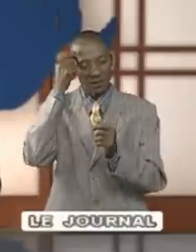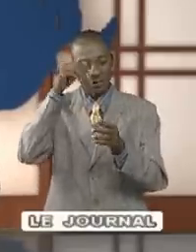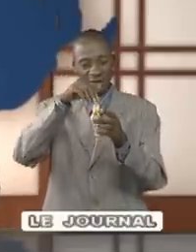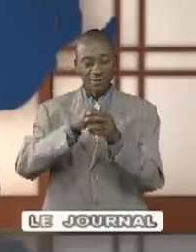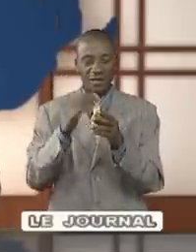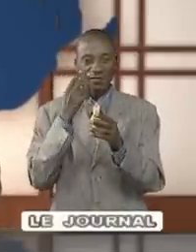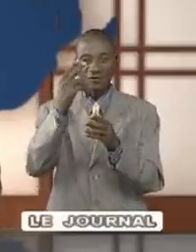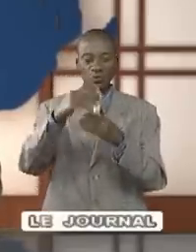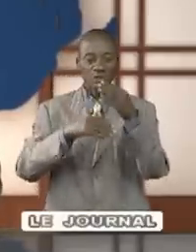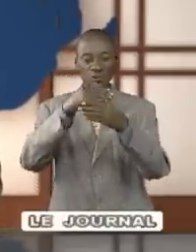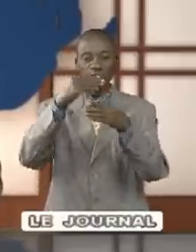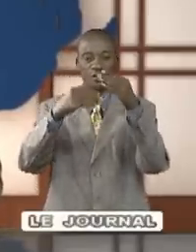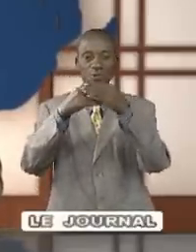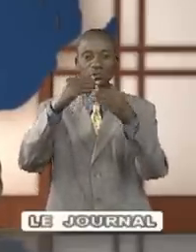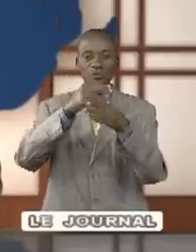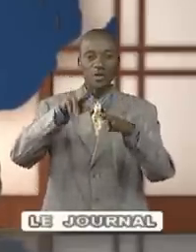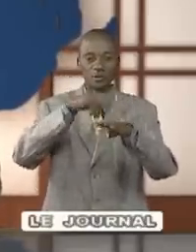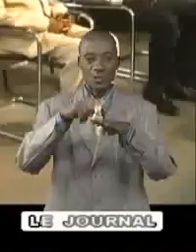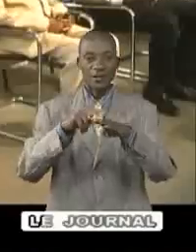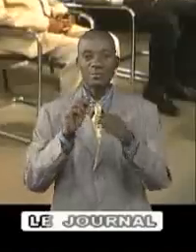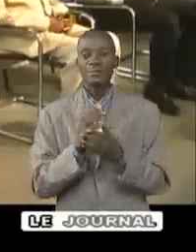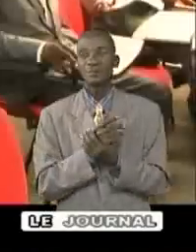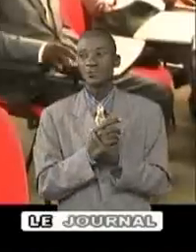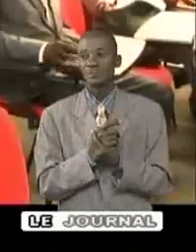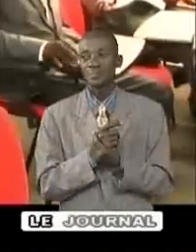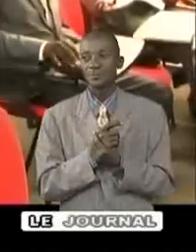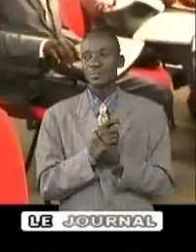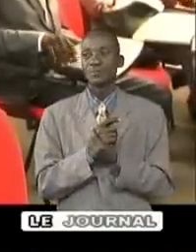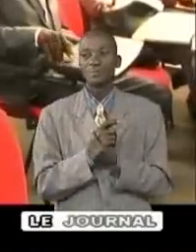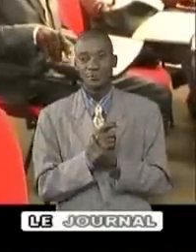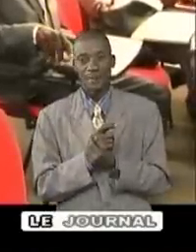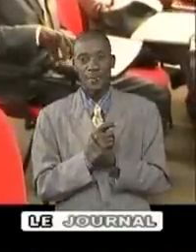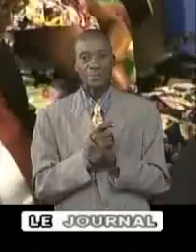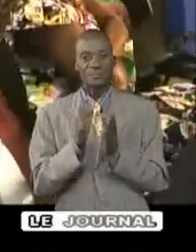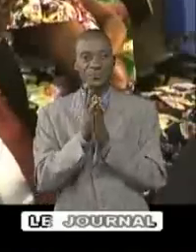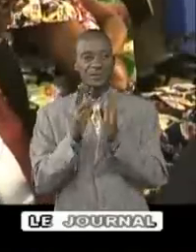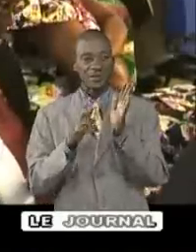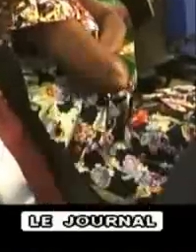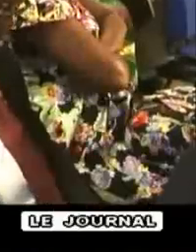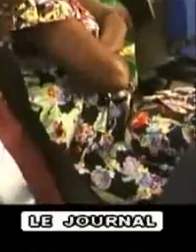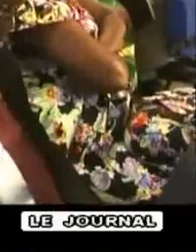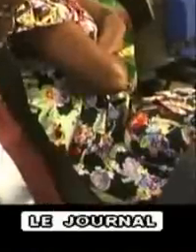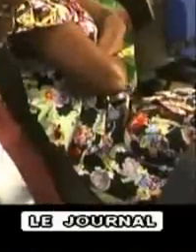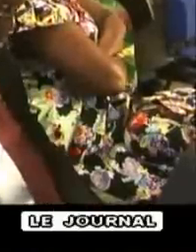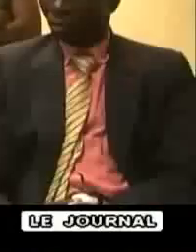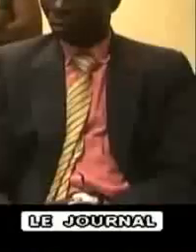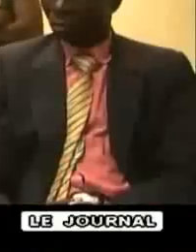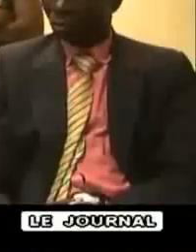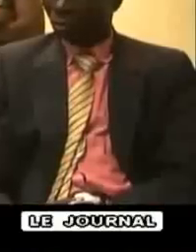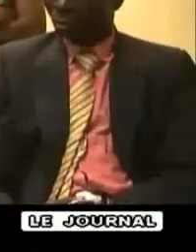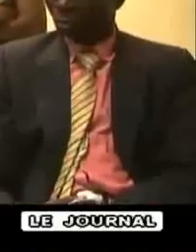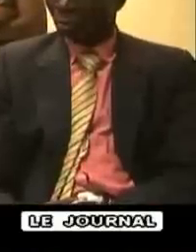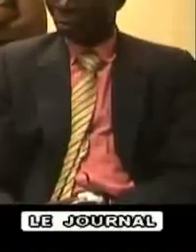reconstruction nationale. Robert Ndaye. Le 17 mars 2013, du séminaire de mise à niveau des cadres et agents de la RTNC